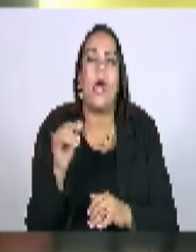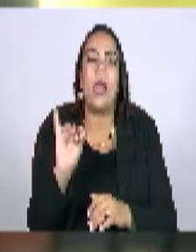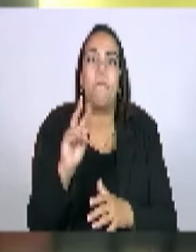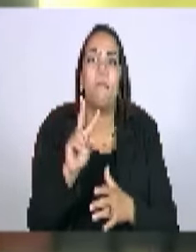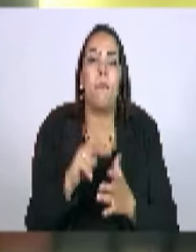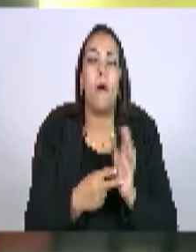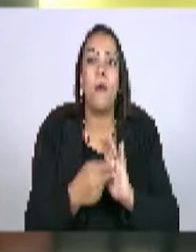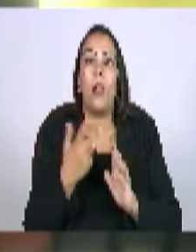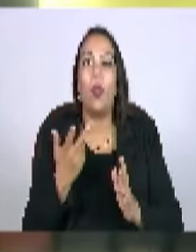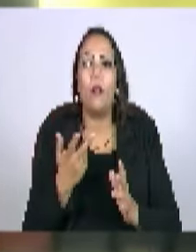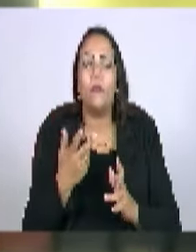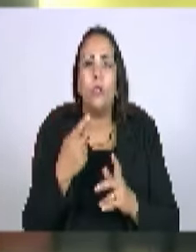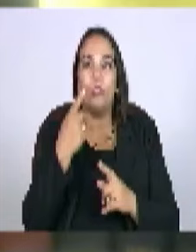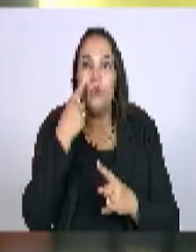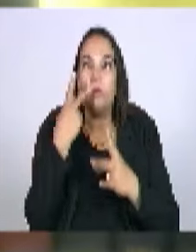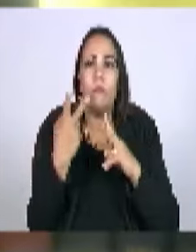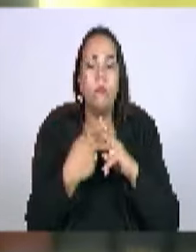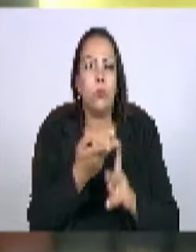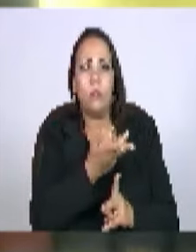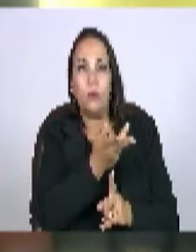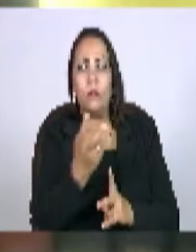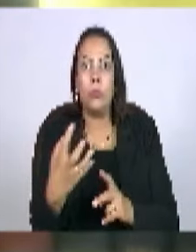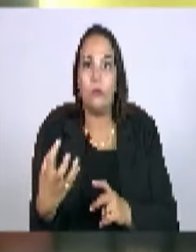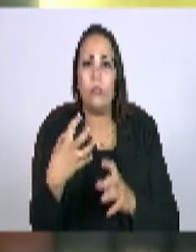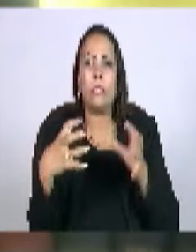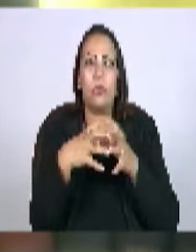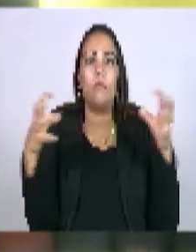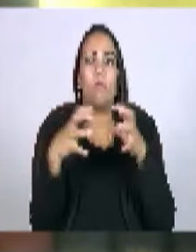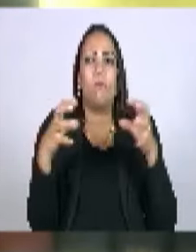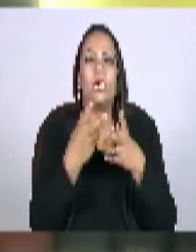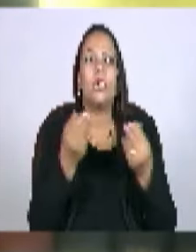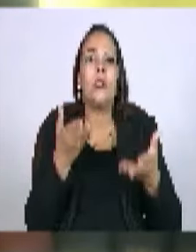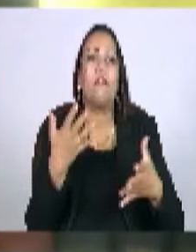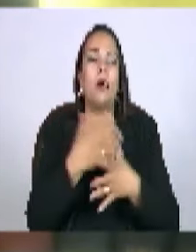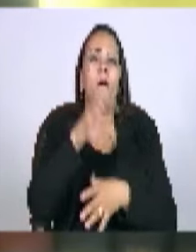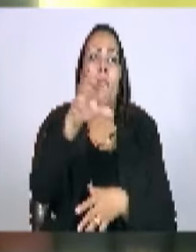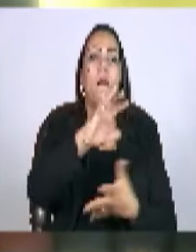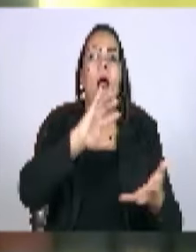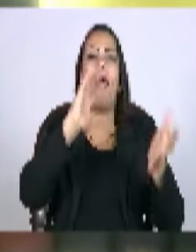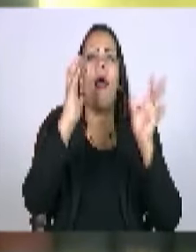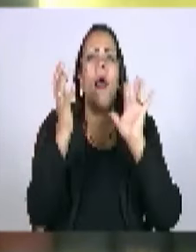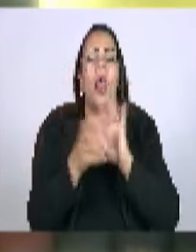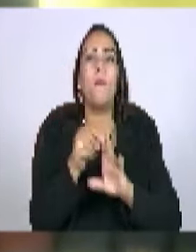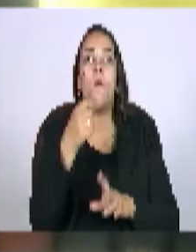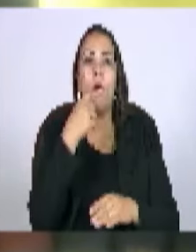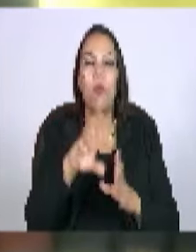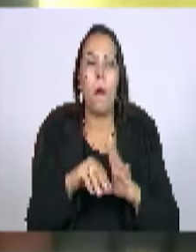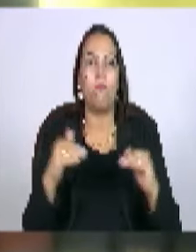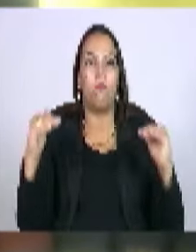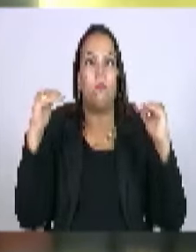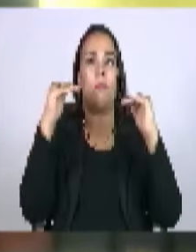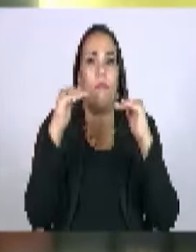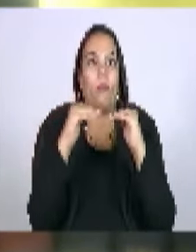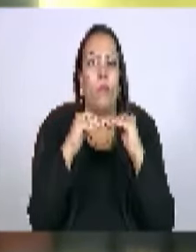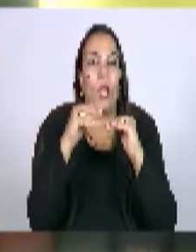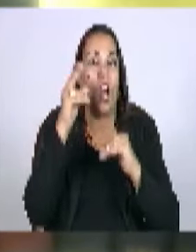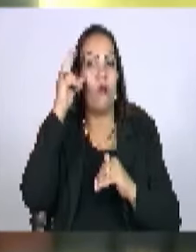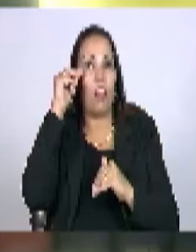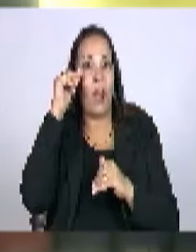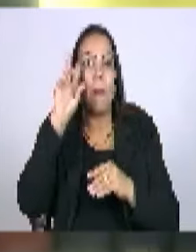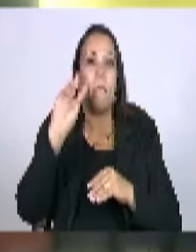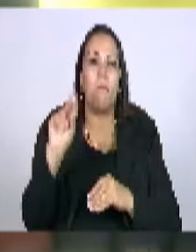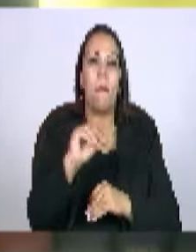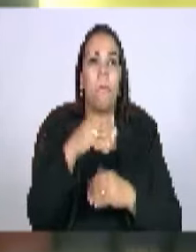احدثه رد عنيفه جدا في عدد من العواصم العالميه وقال لك انت كده بتساوي ما بين اسرائيل